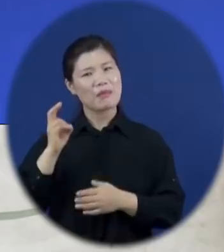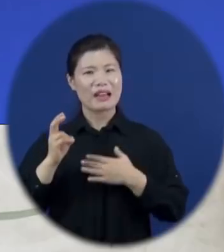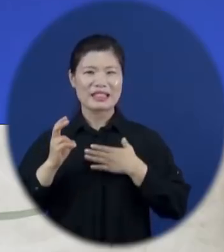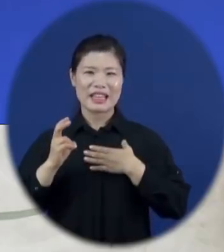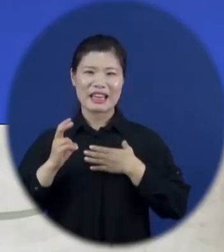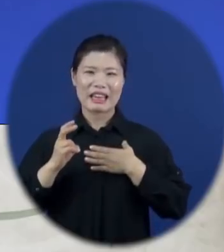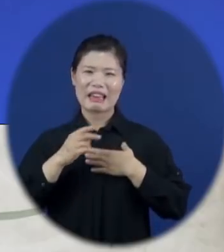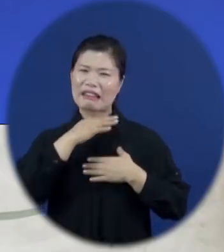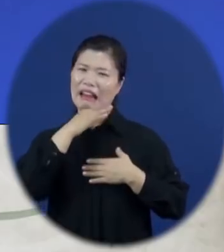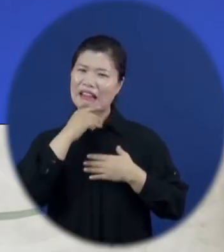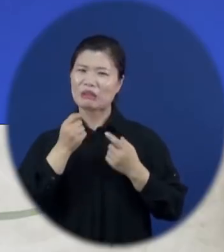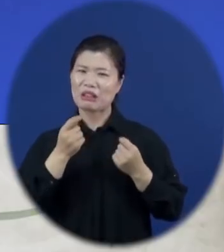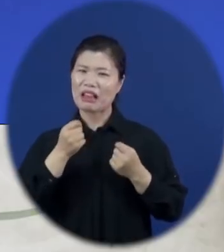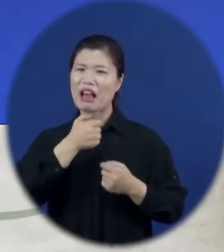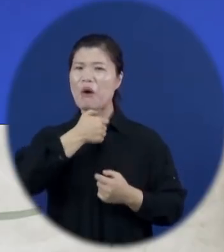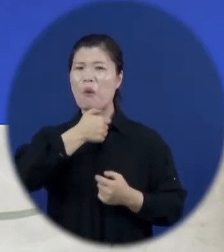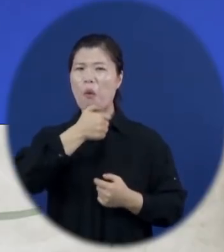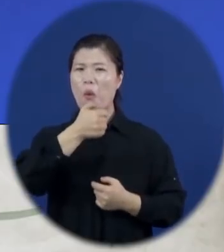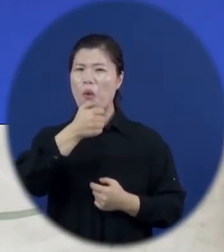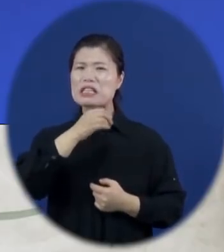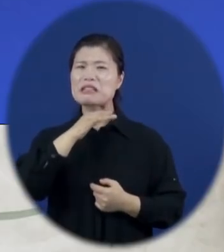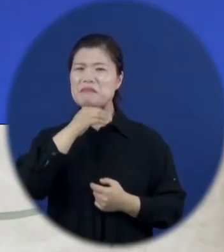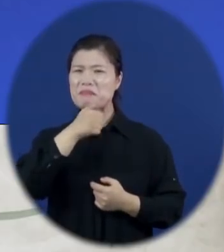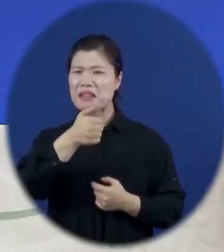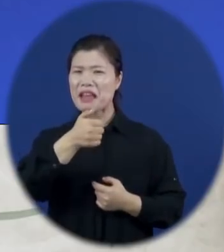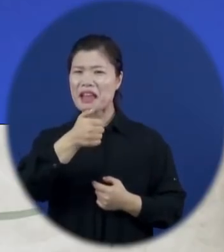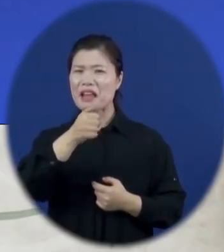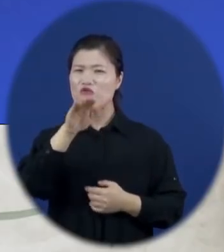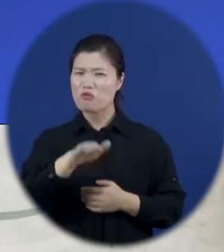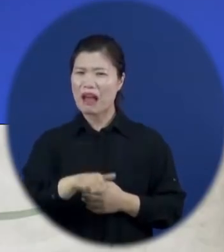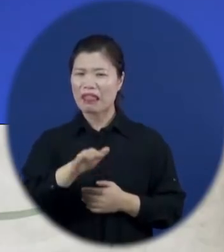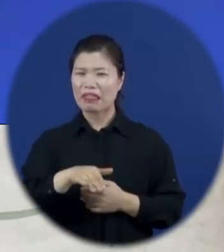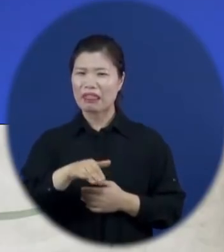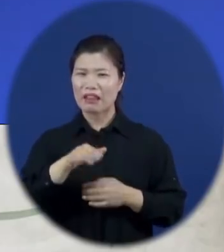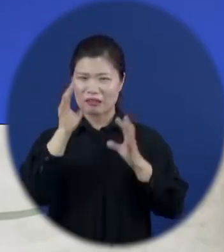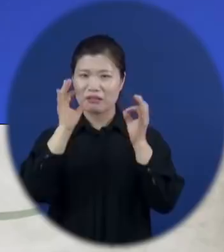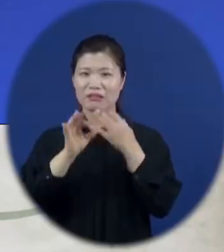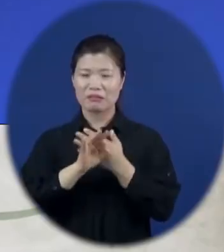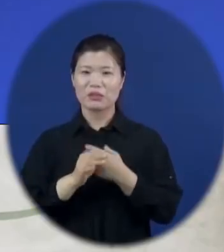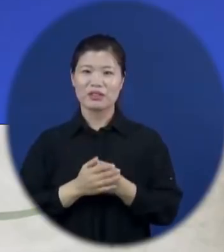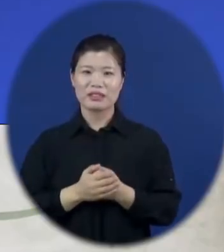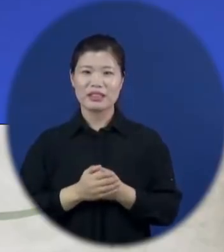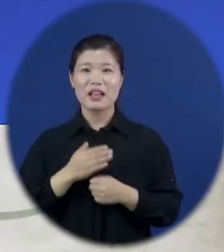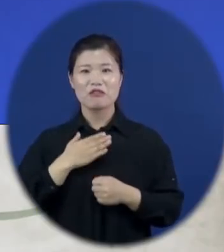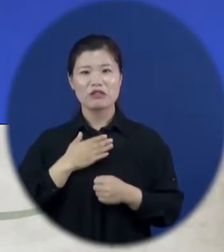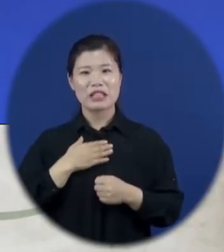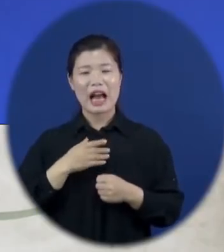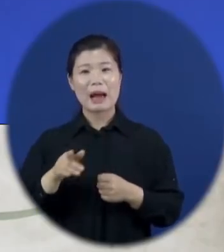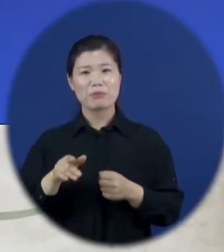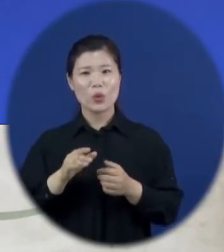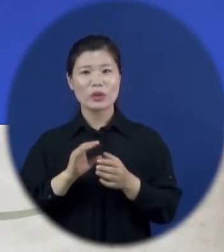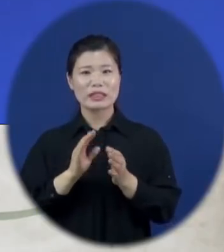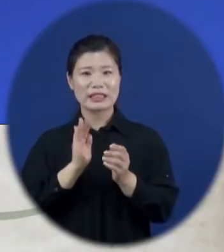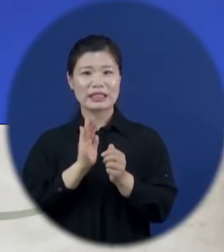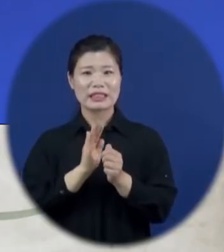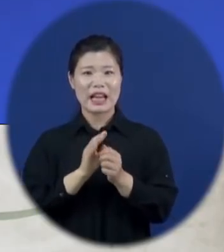아마 제 세대는 50대 후반 세대들은 아마 다 그렇지만 우리 합동